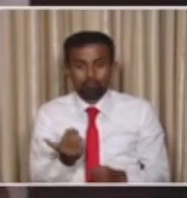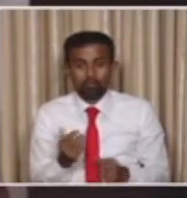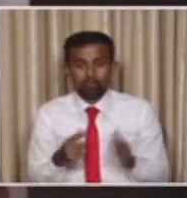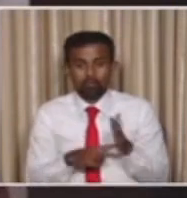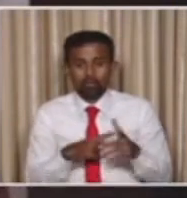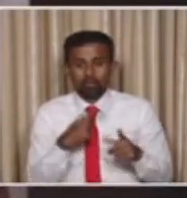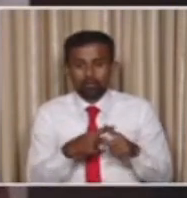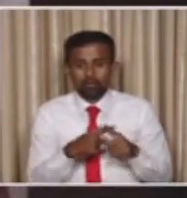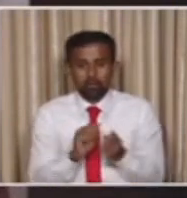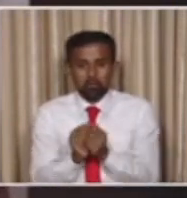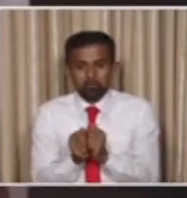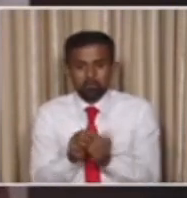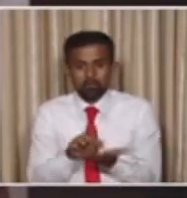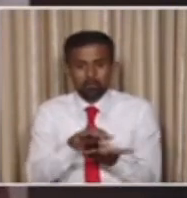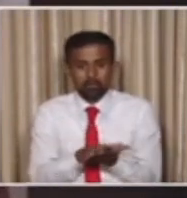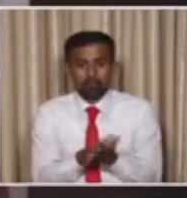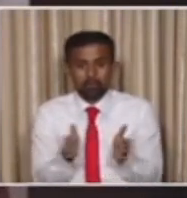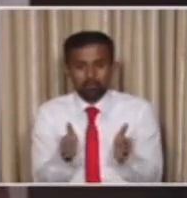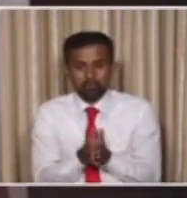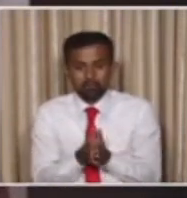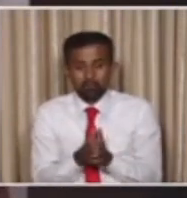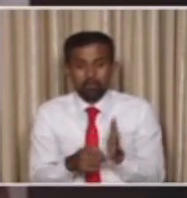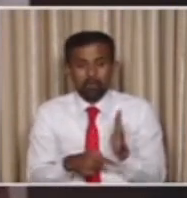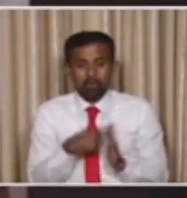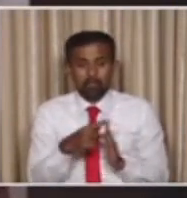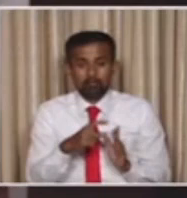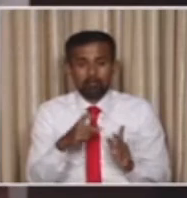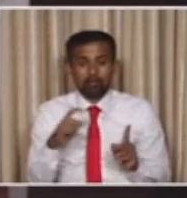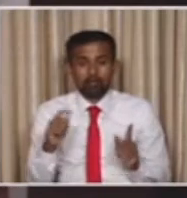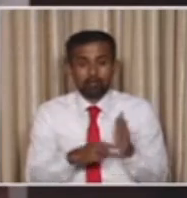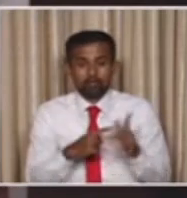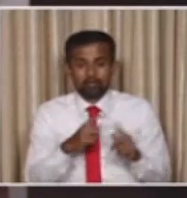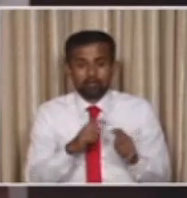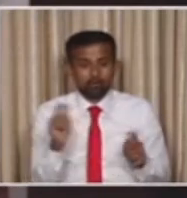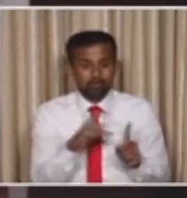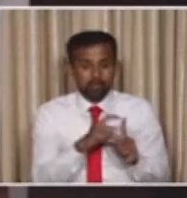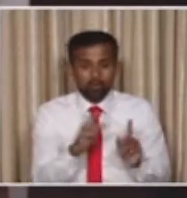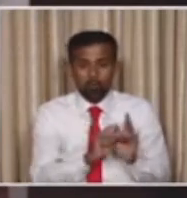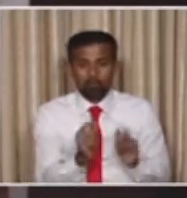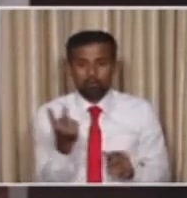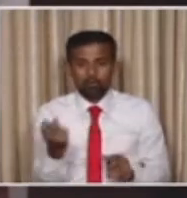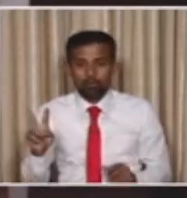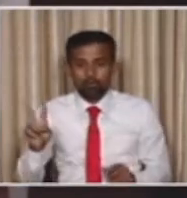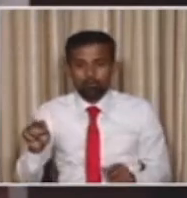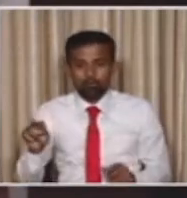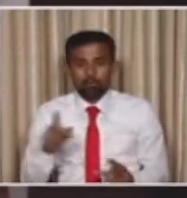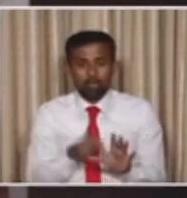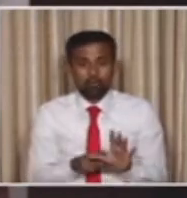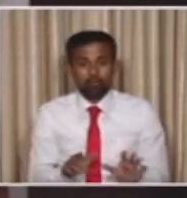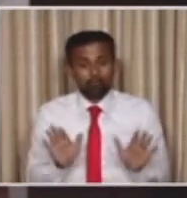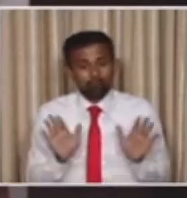පදු සංශෝධන තීරණයක් මත දේශීය ආදායම් මතු දෙපාර්තමේන්තුවට 2020 වසර සඳහා